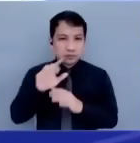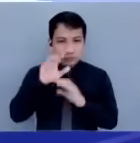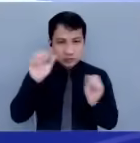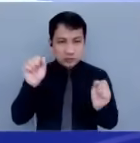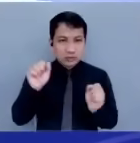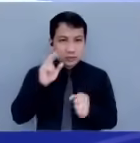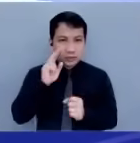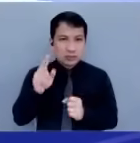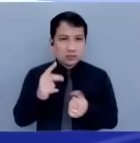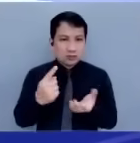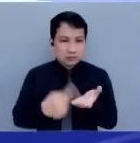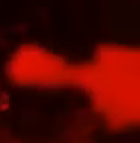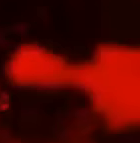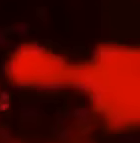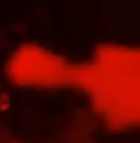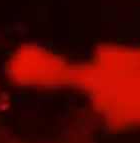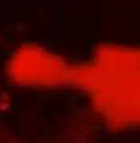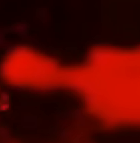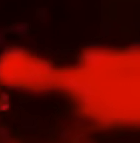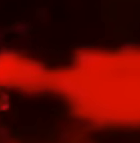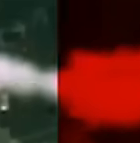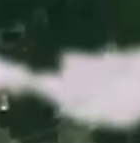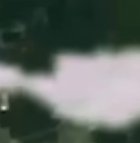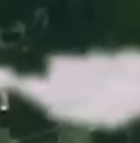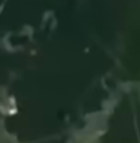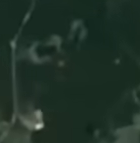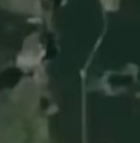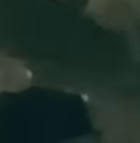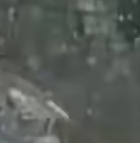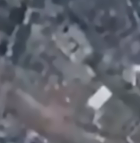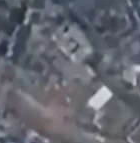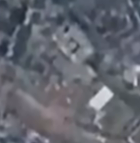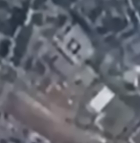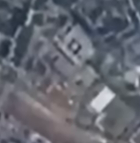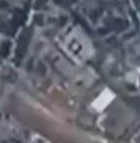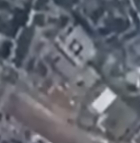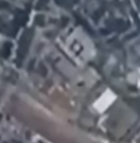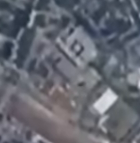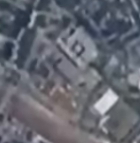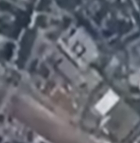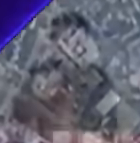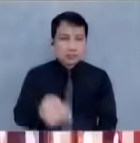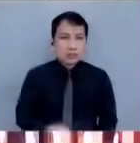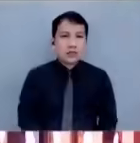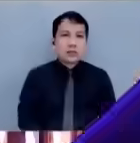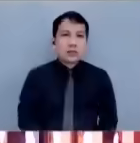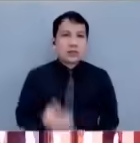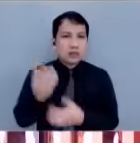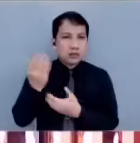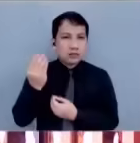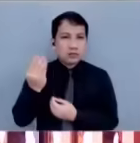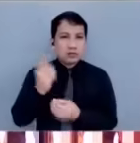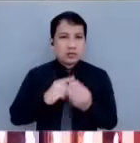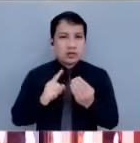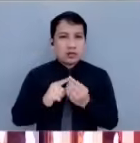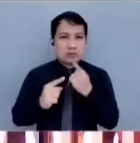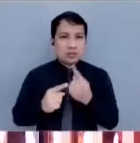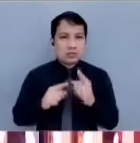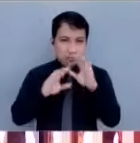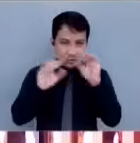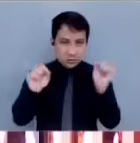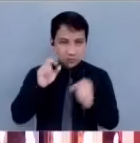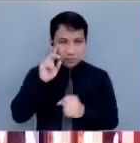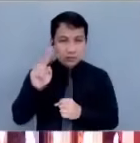din ang drug war. At live mula sa Berlin, Germany, nasa frontline balita ngayon si Maricel Halili. Mase, anong sinabi ni PBBM tungkol